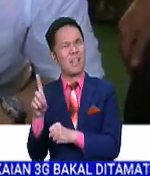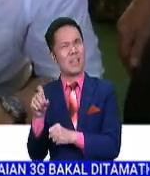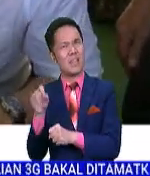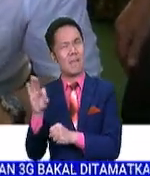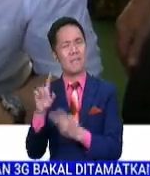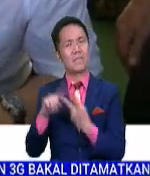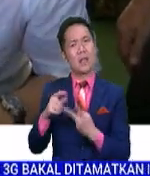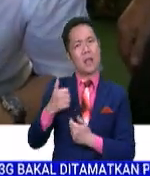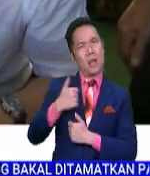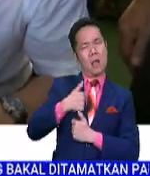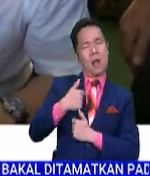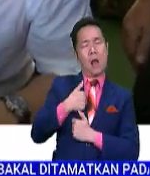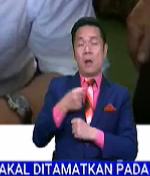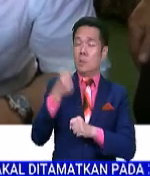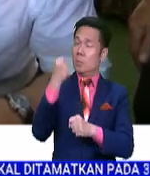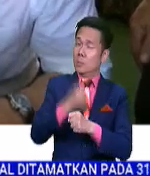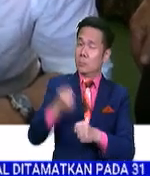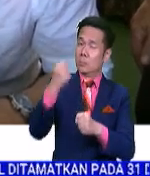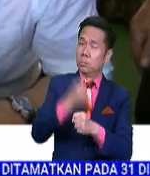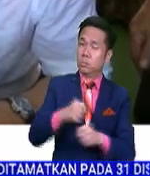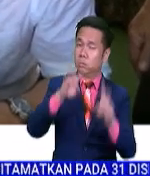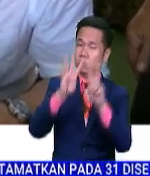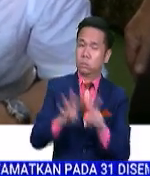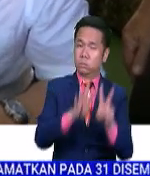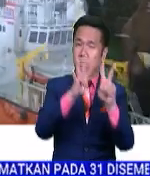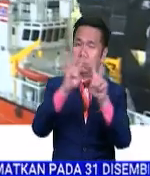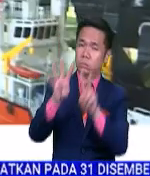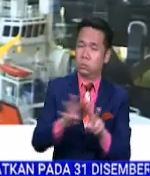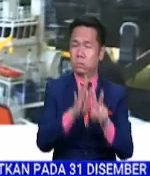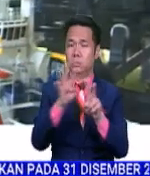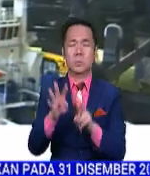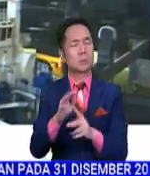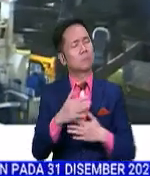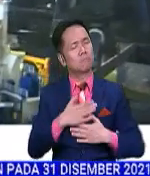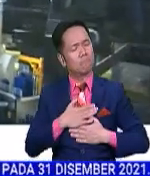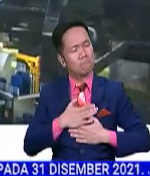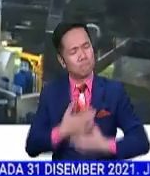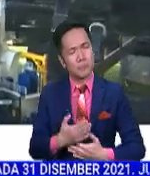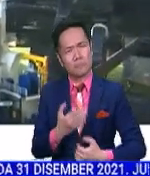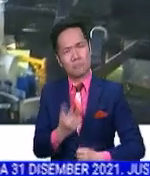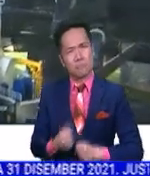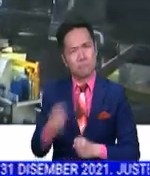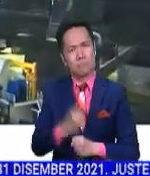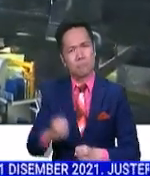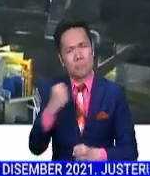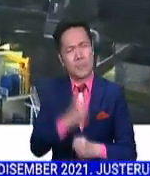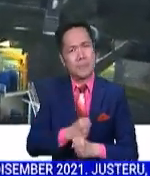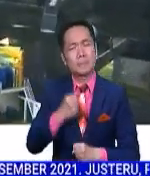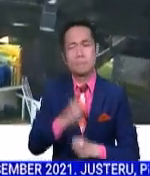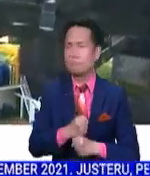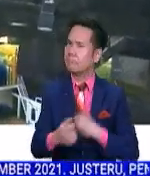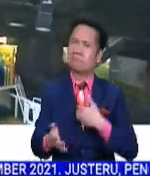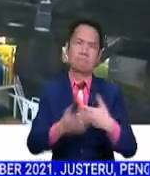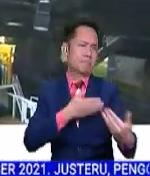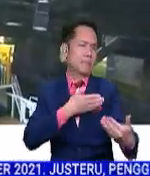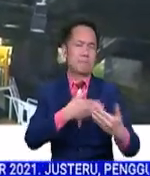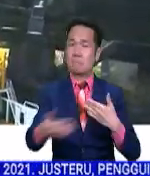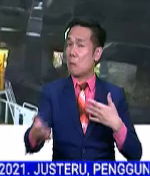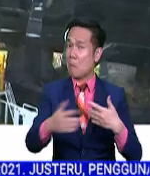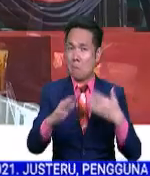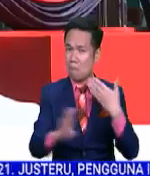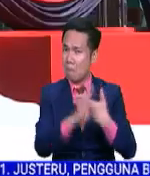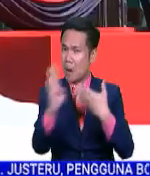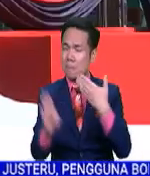ATM yang sanggup bekerja tanpa mengira waktu, berkorban masa serta berani berhadapan apa jua